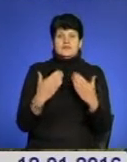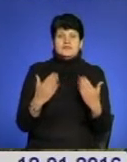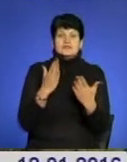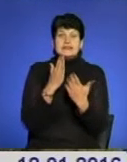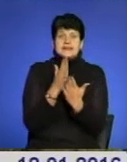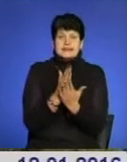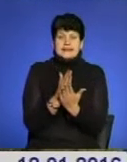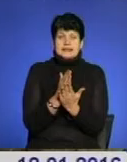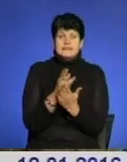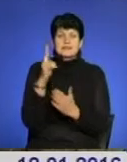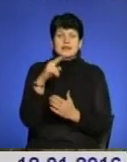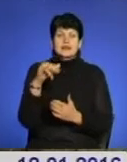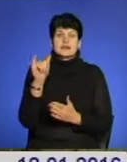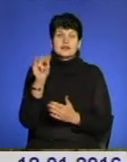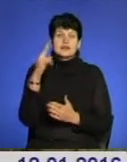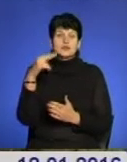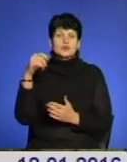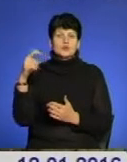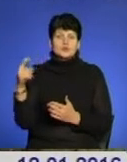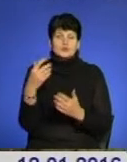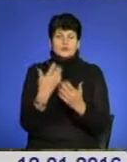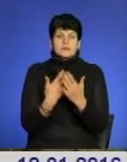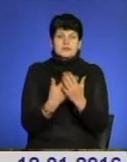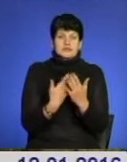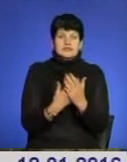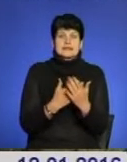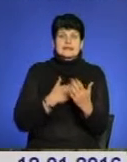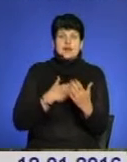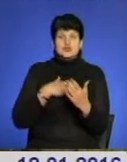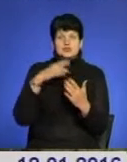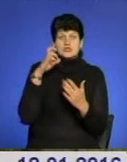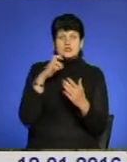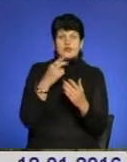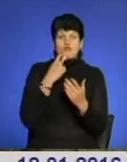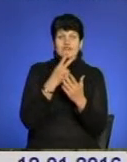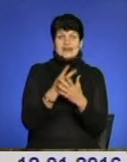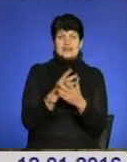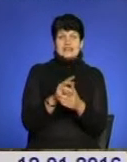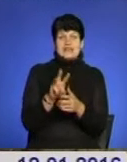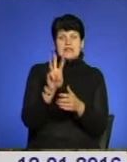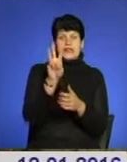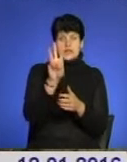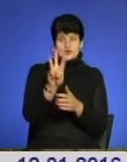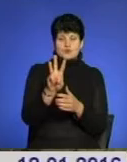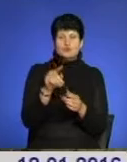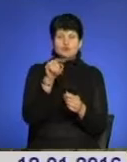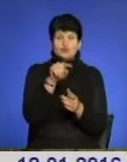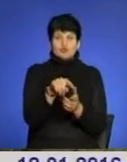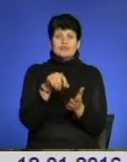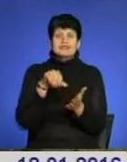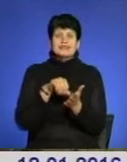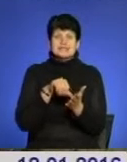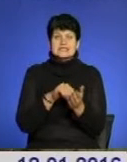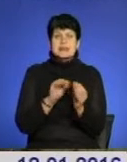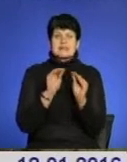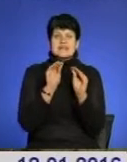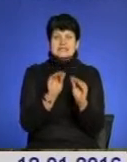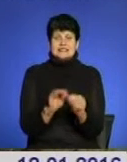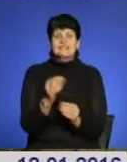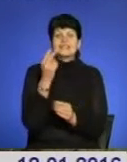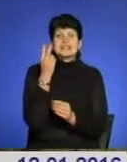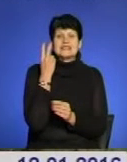такі дідухи у вигляді символів нашої держави, у вигляді тризуба. Тут на виставці представлені 2